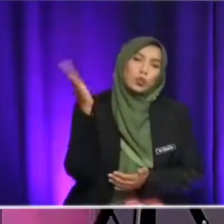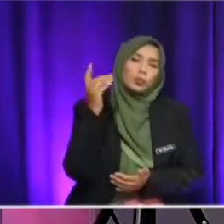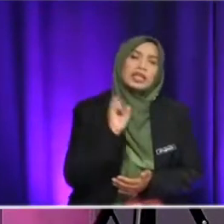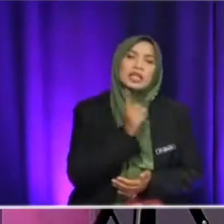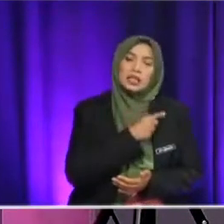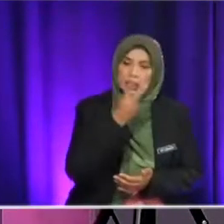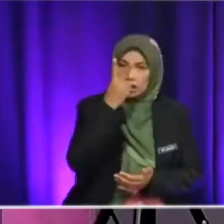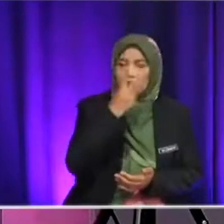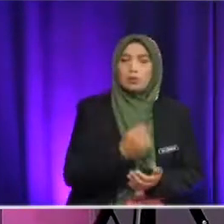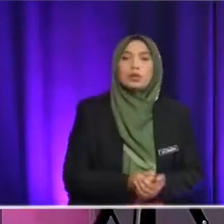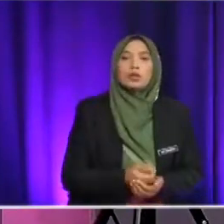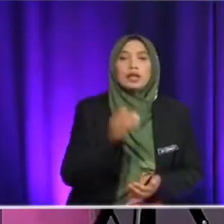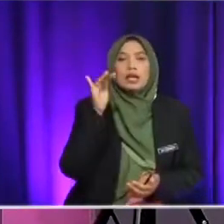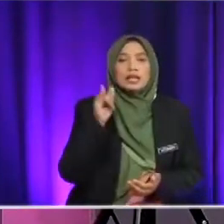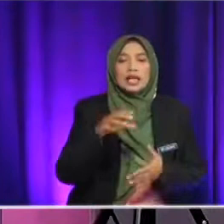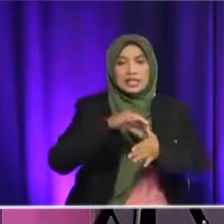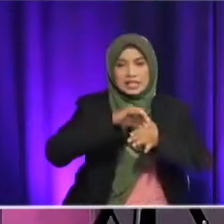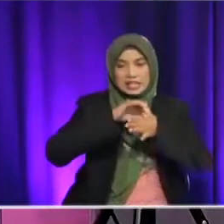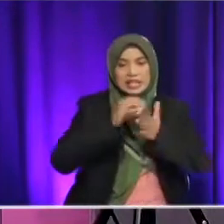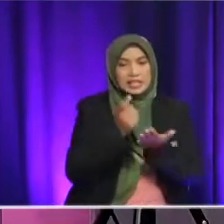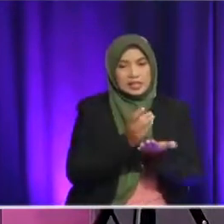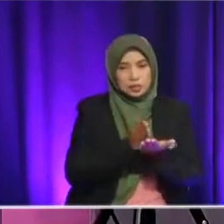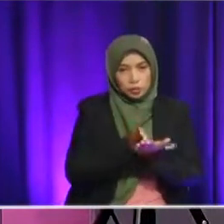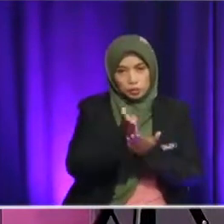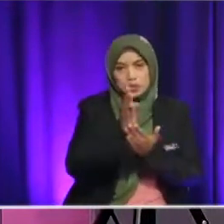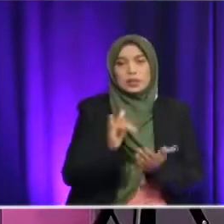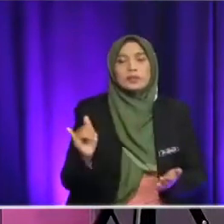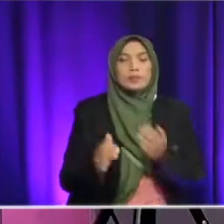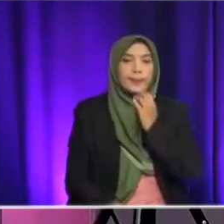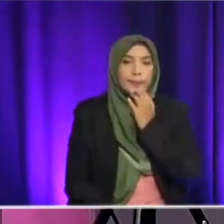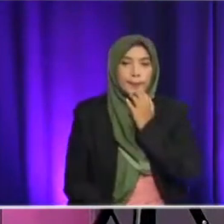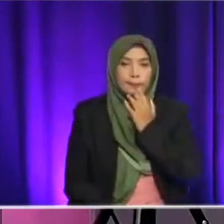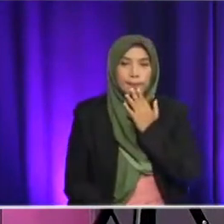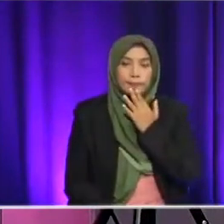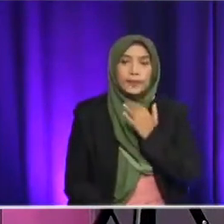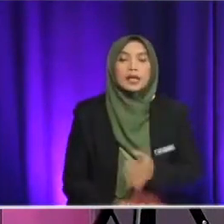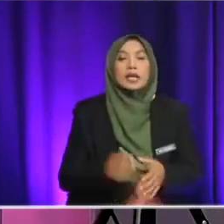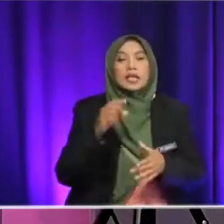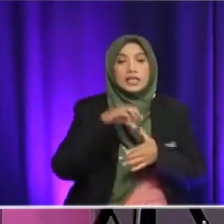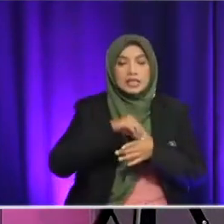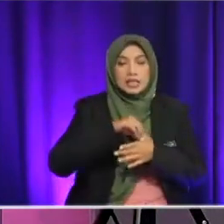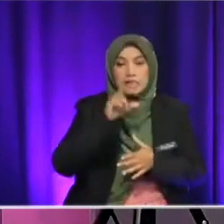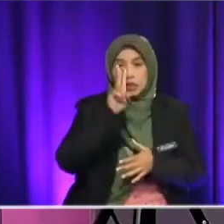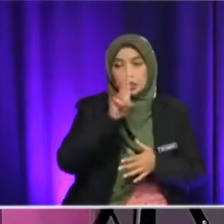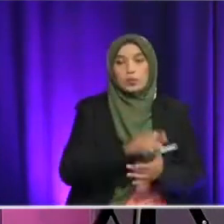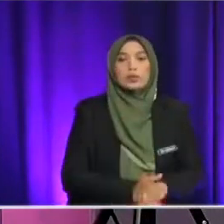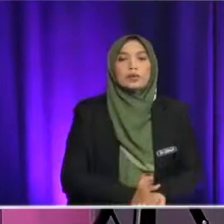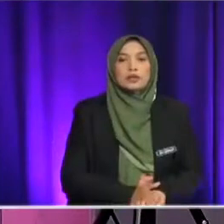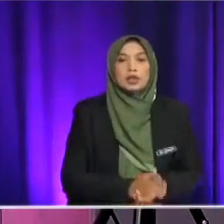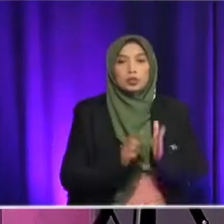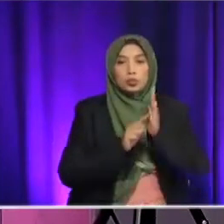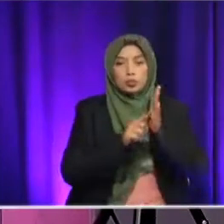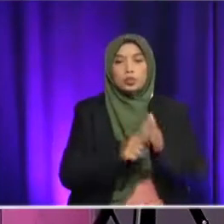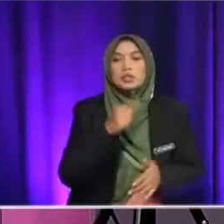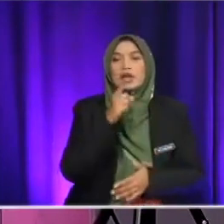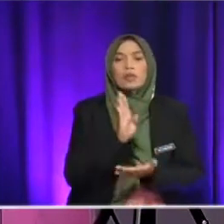pula yang isi seterusnya. Okey, isi kedua. Isi kedua ini saya paparkan, siapa nak